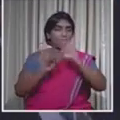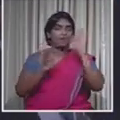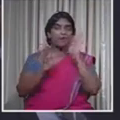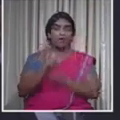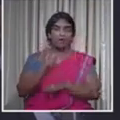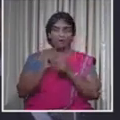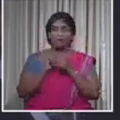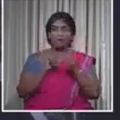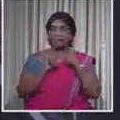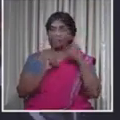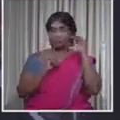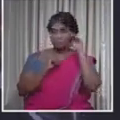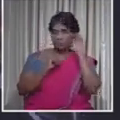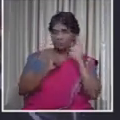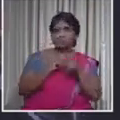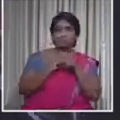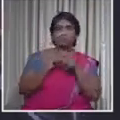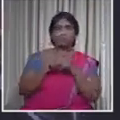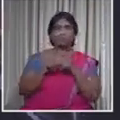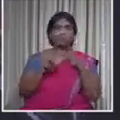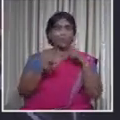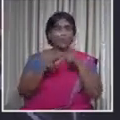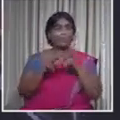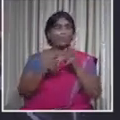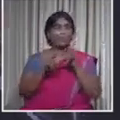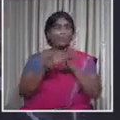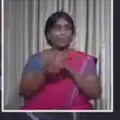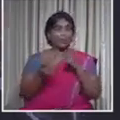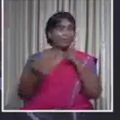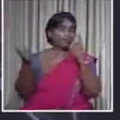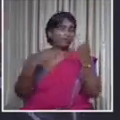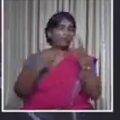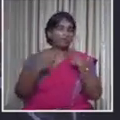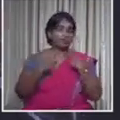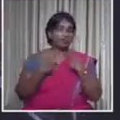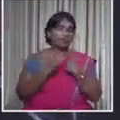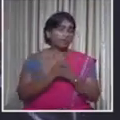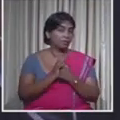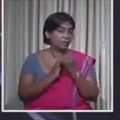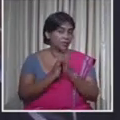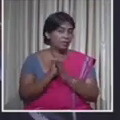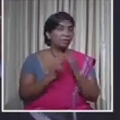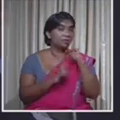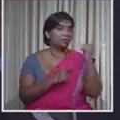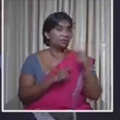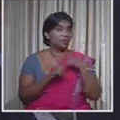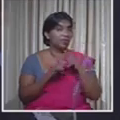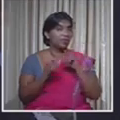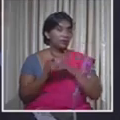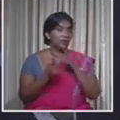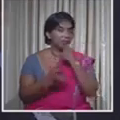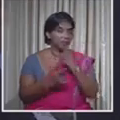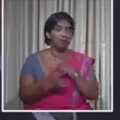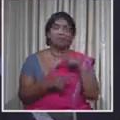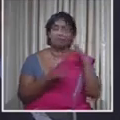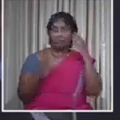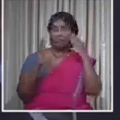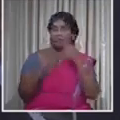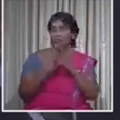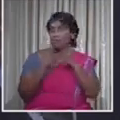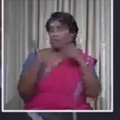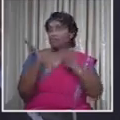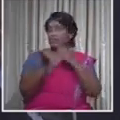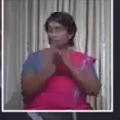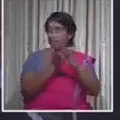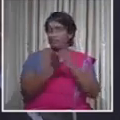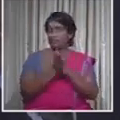කරමින් යනවා කියලා අපිට දැනගන්න ලැබිලා තියෙනවා මේ අපි හිතවත් ප්‍රාදේශීය ලේකම්වරුම මේවා කියන්නේ ගරු ඇමතුමා ඒ ගැන ඔබතුමාලා අවධානය යොමු කරන්න මොකද මොවුන් විශාල සේවයක්